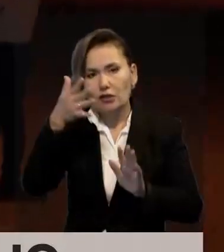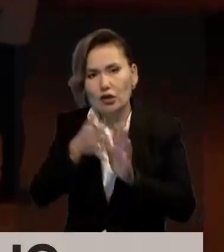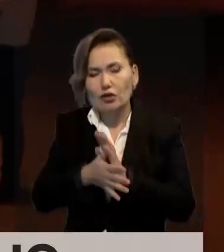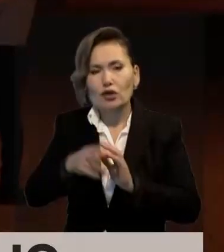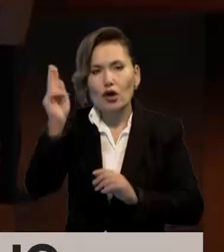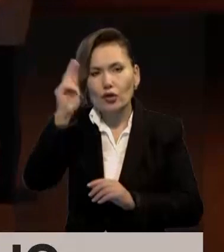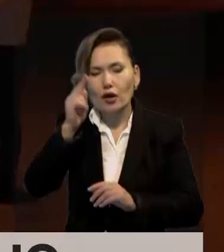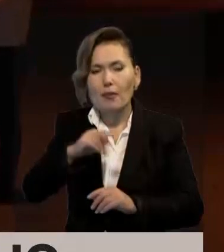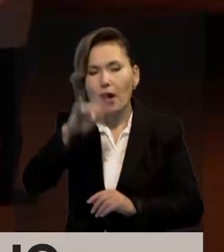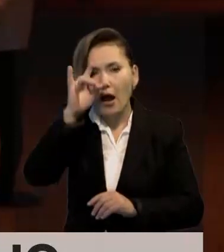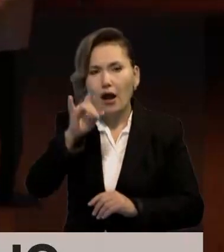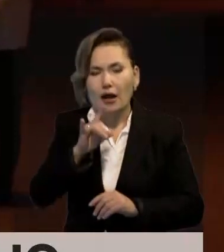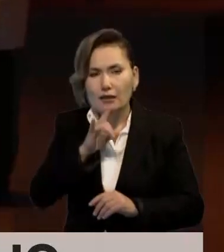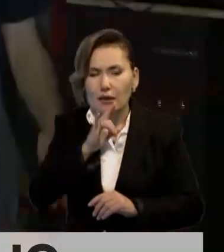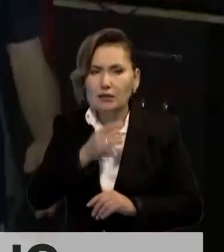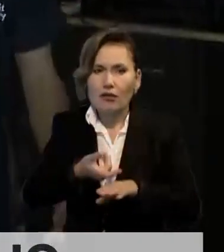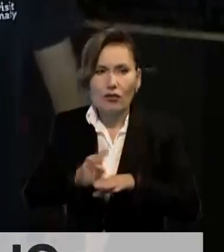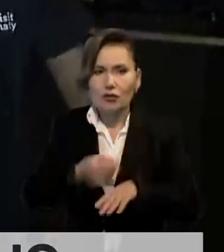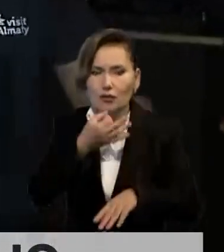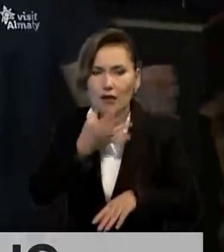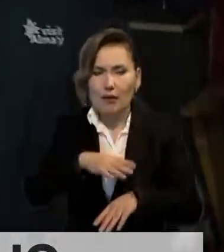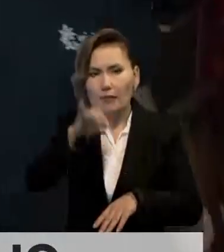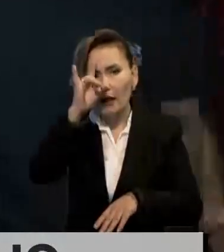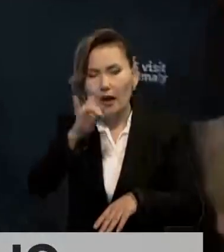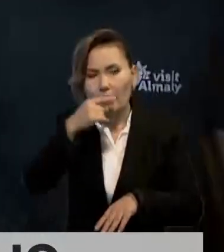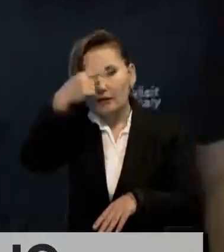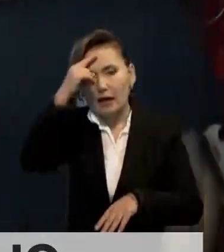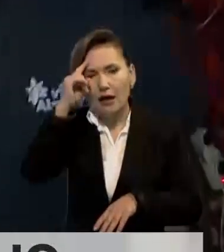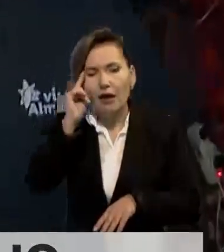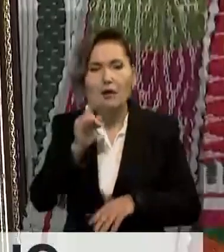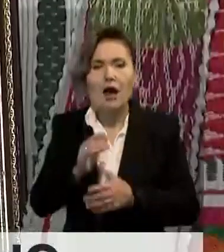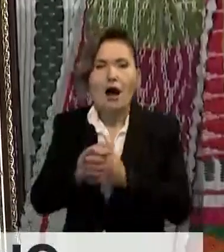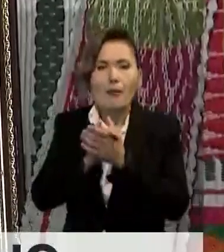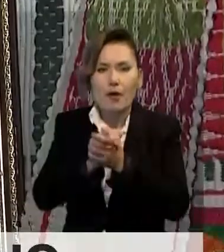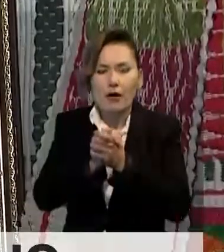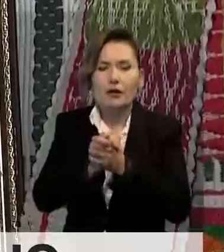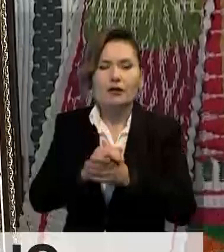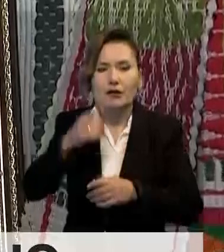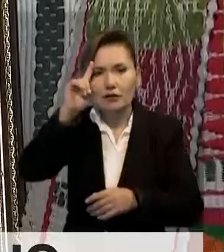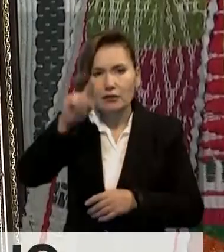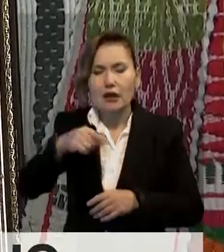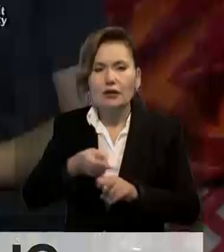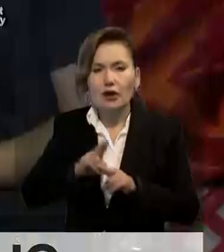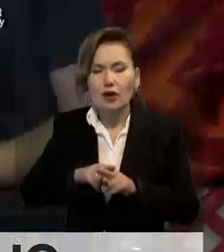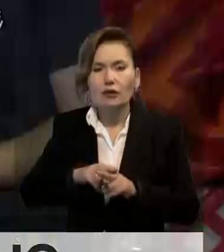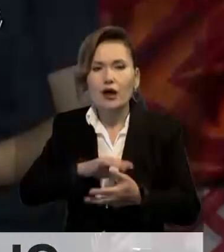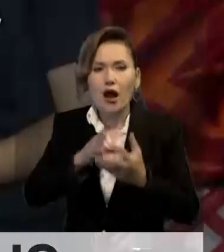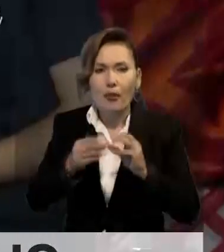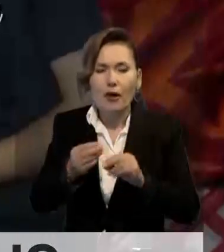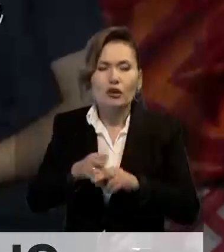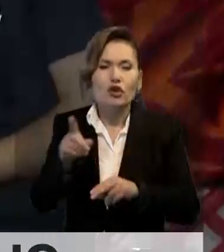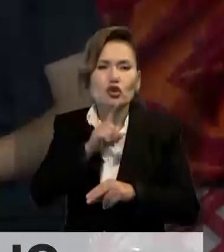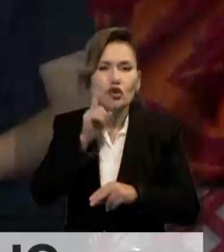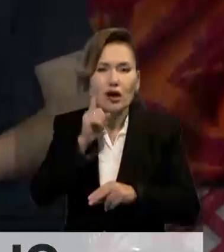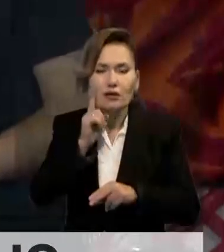тілі маған көп әдім келеді құлаққа. Қазақ пен Әзербайжанның тамырлас, бауырлас халық екенін біліп қана қоймай, тануға талпынып жүрген